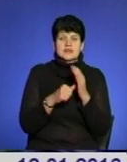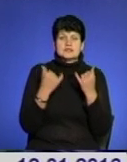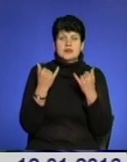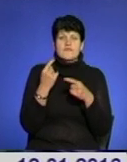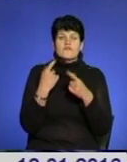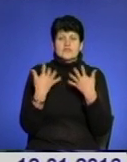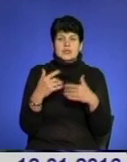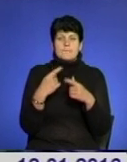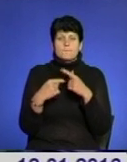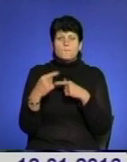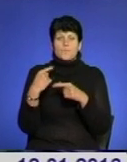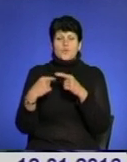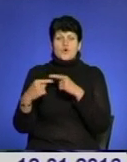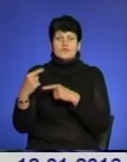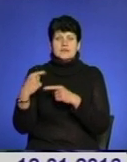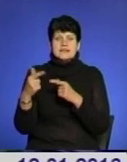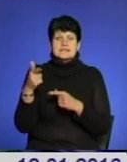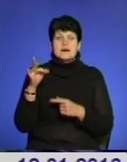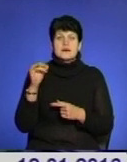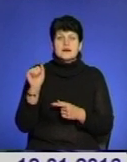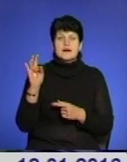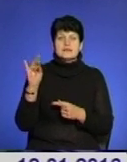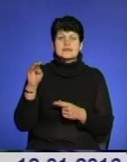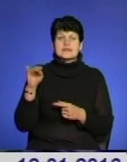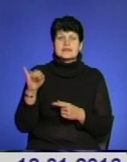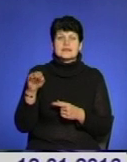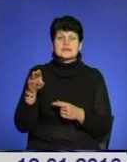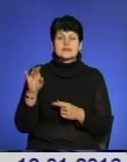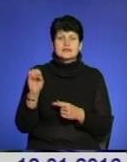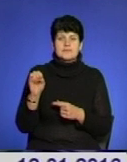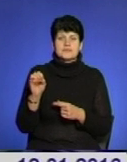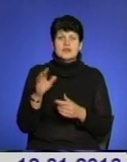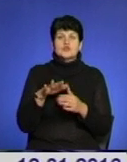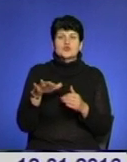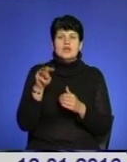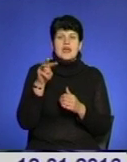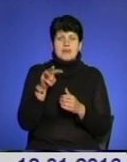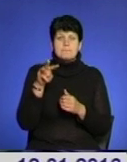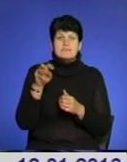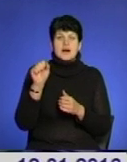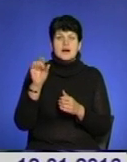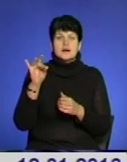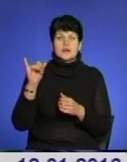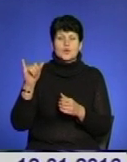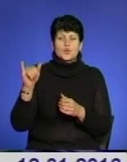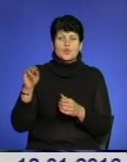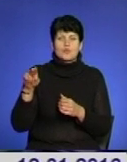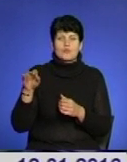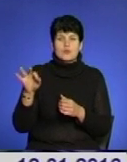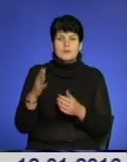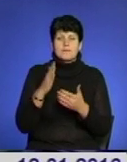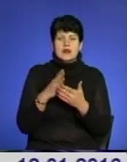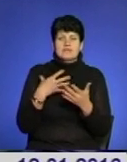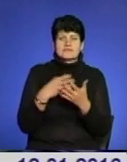з населеного пункту Гранітне, який є в зоні М Маріуполь. Великогаївський вертеп має в своєму